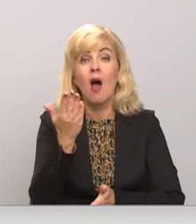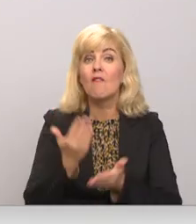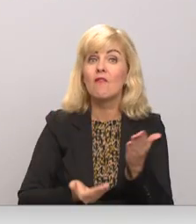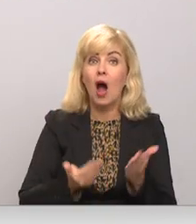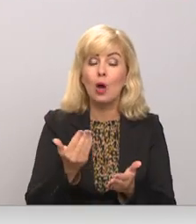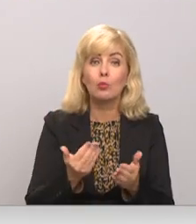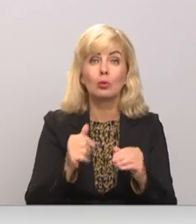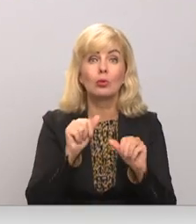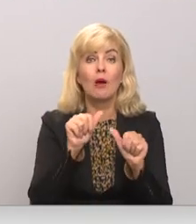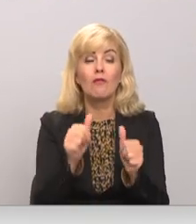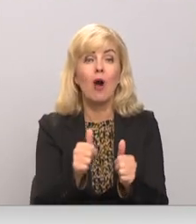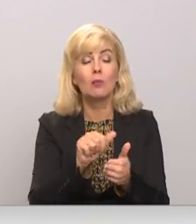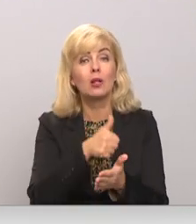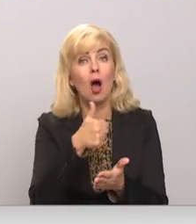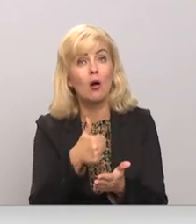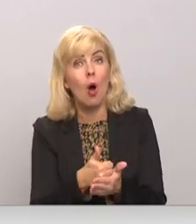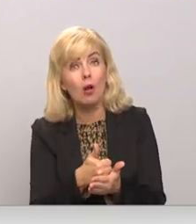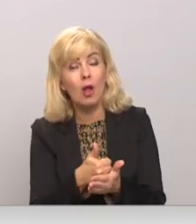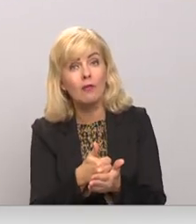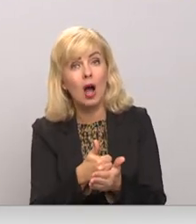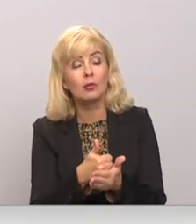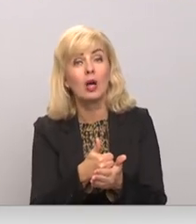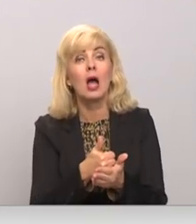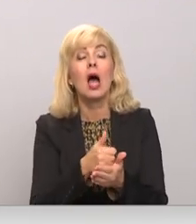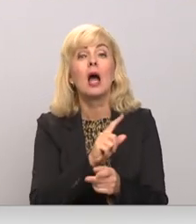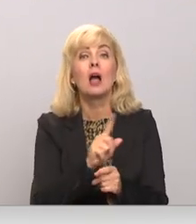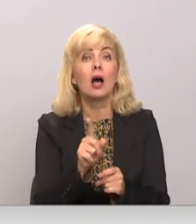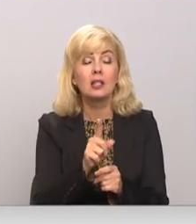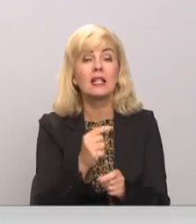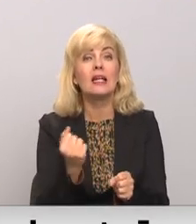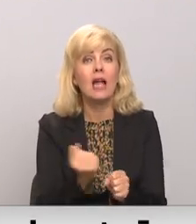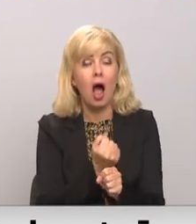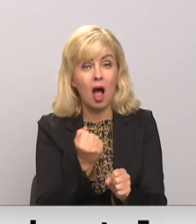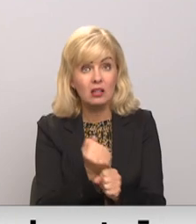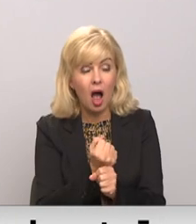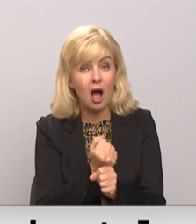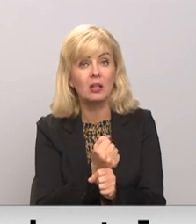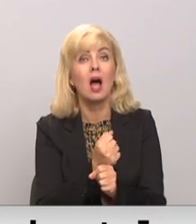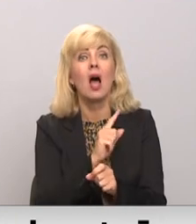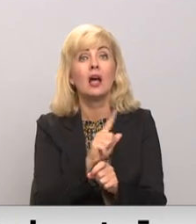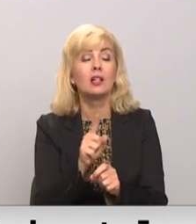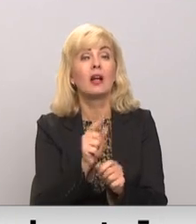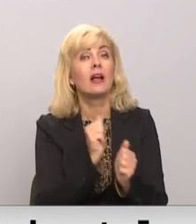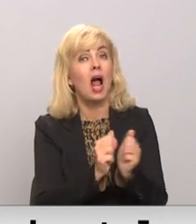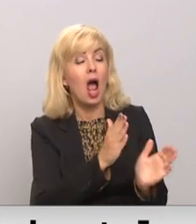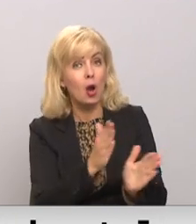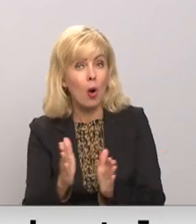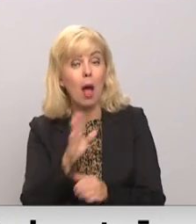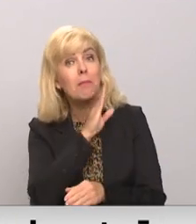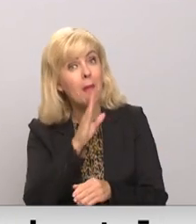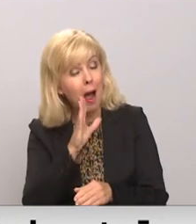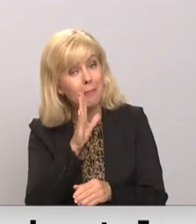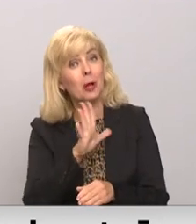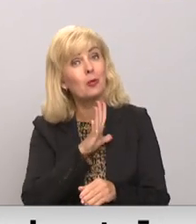forma nav galveno, tur uzsivoja vai nav uzsi, bet galvenais, ka tas ir jodara. Un tas ir jādara regulāri. Man mamma to ir